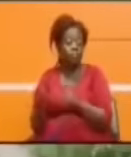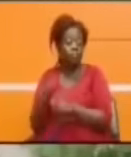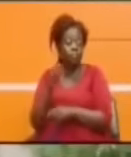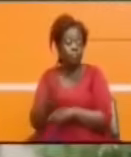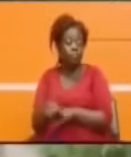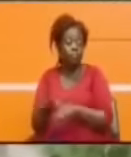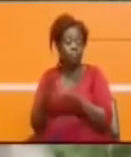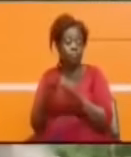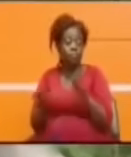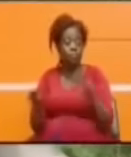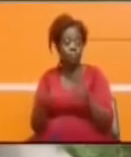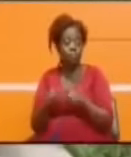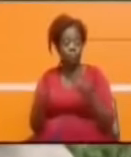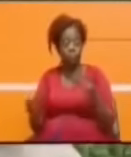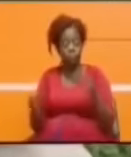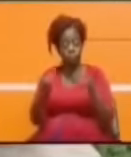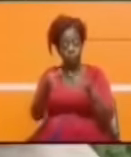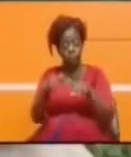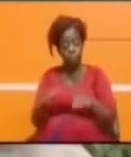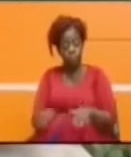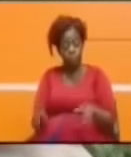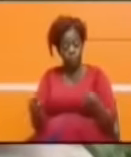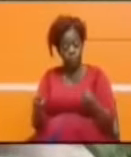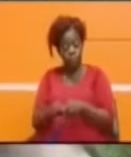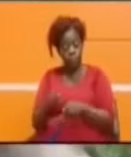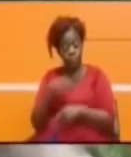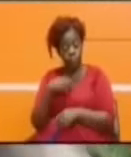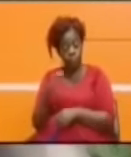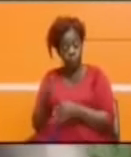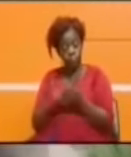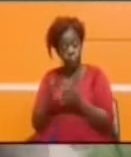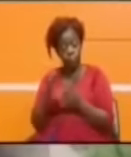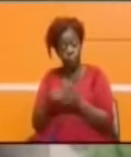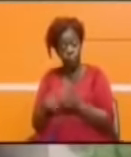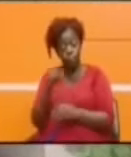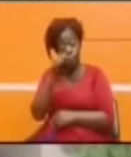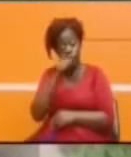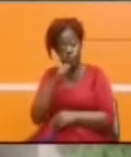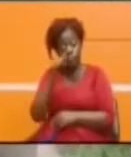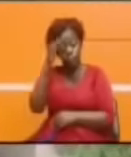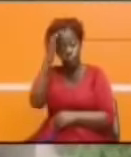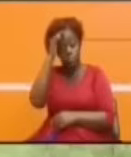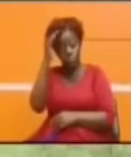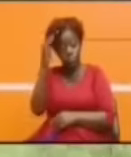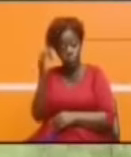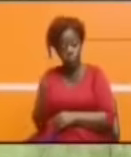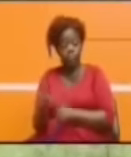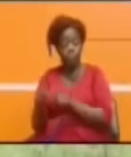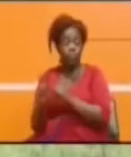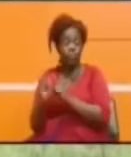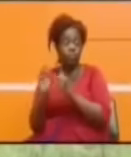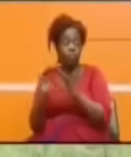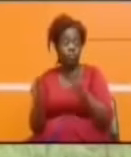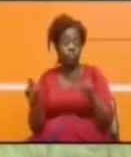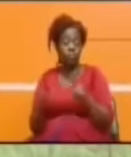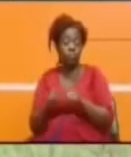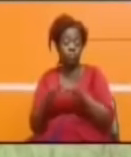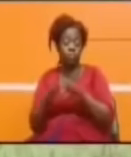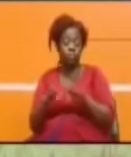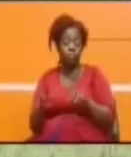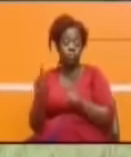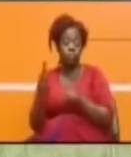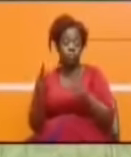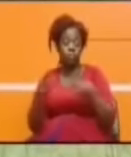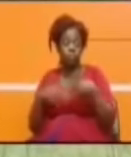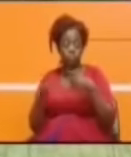okuli n'ebijja nga balumiriza omugagga y'omu okukozesa abasirikale b'ekitongole ky'obwannannyini okumukuumira ettaka okuli ebibanja by'abantu nga